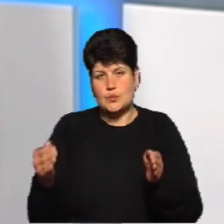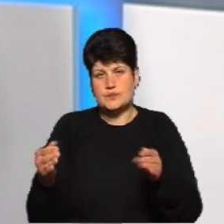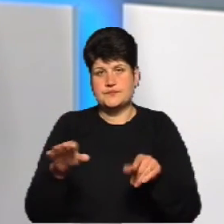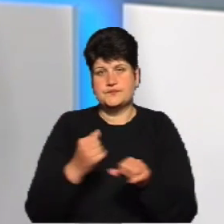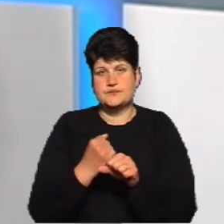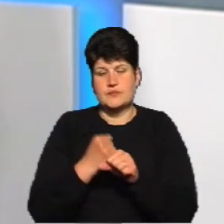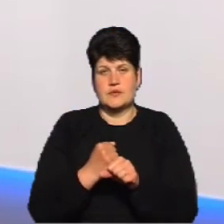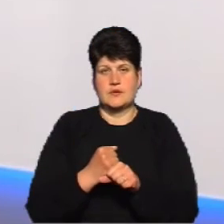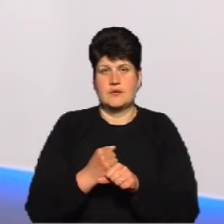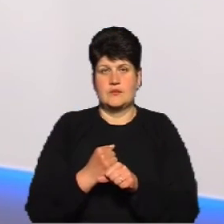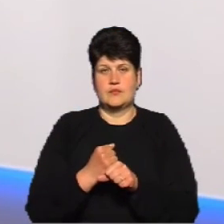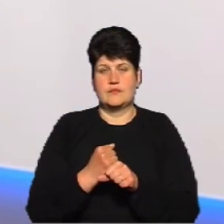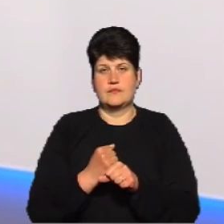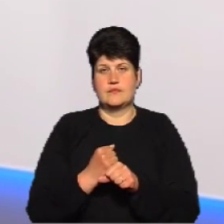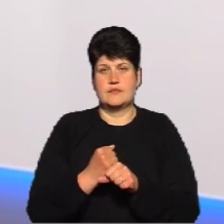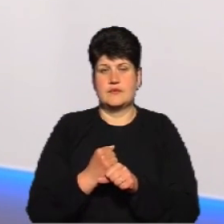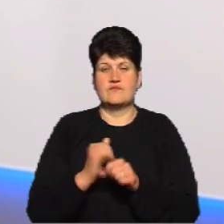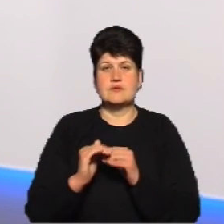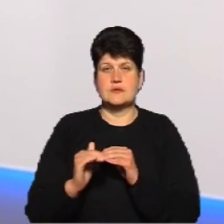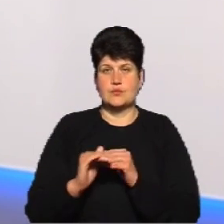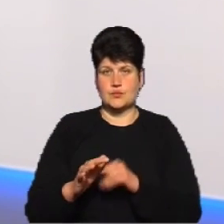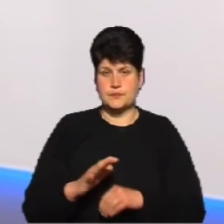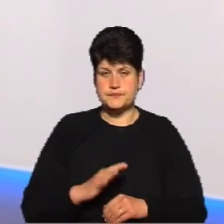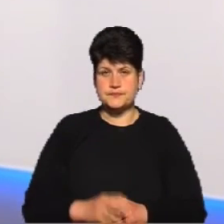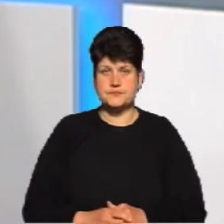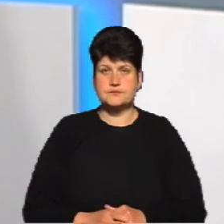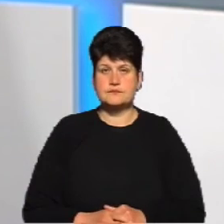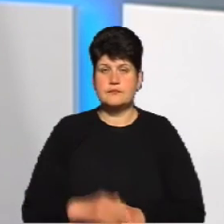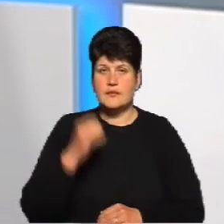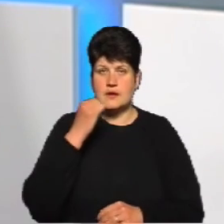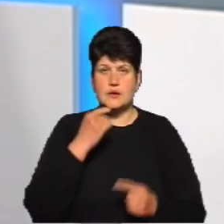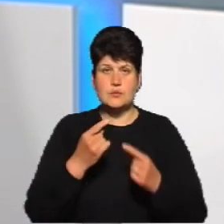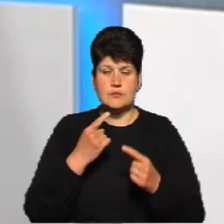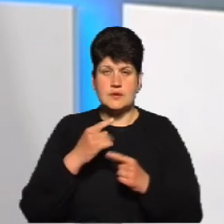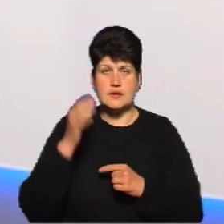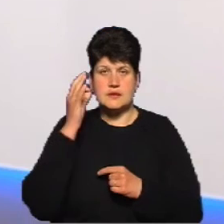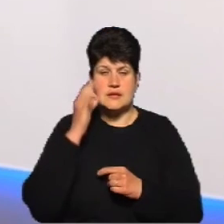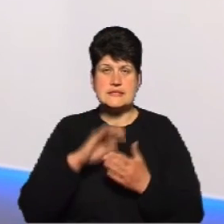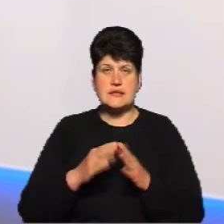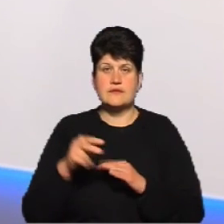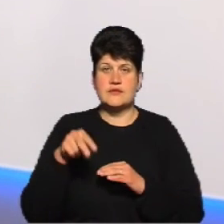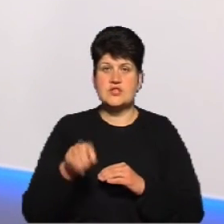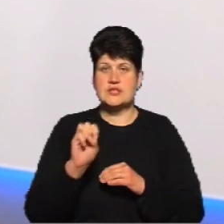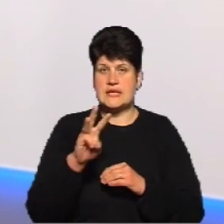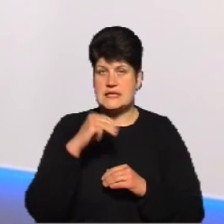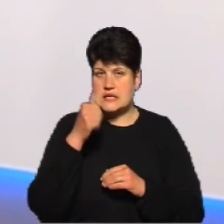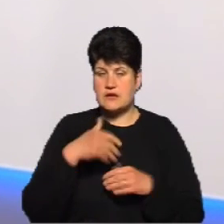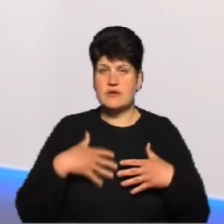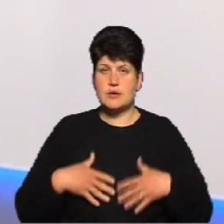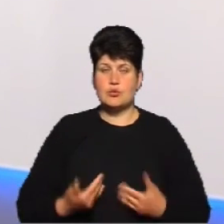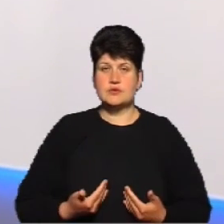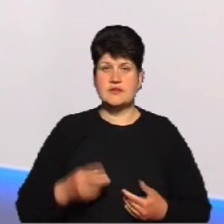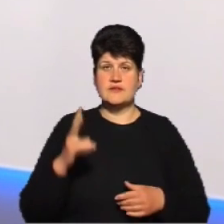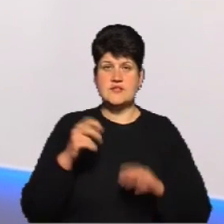частині Криму. Пане Богдане, я вам дякую за розмову. Нагадаю, що от станом на 2013 рік у Криму проживало 260